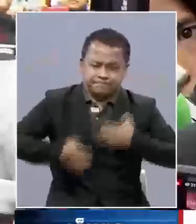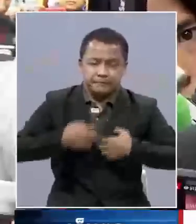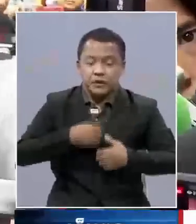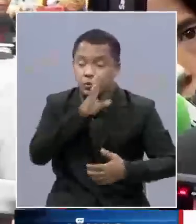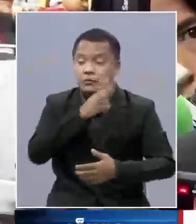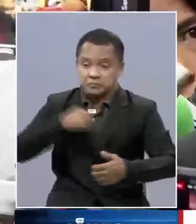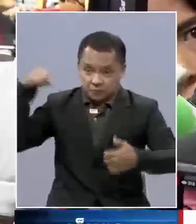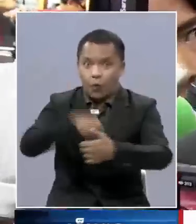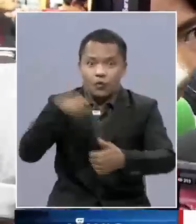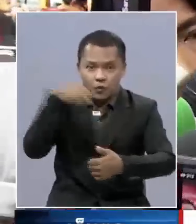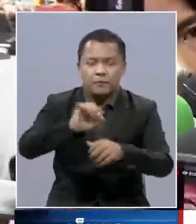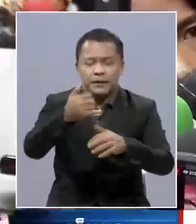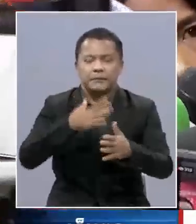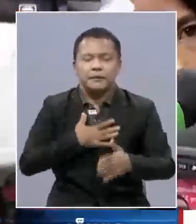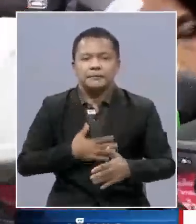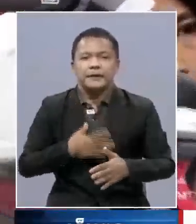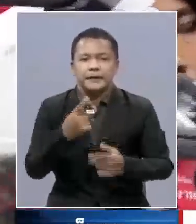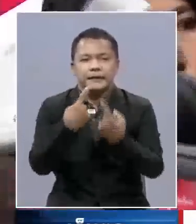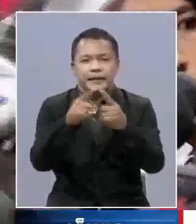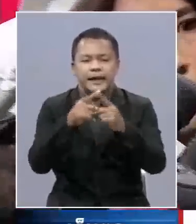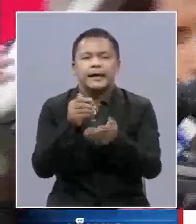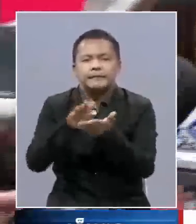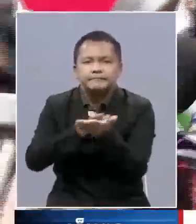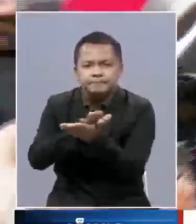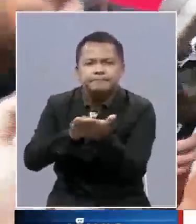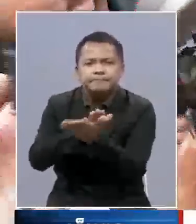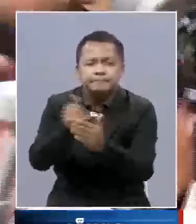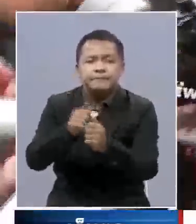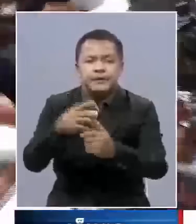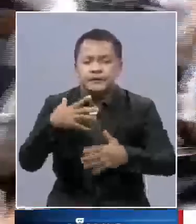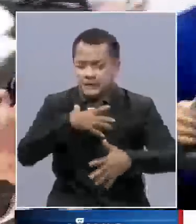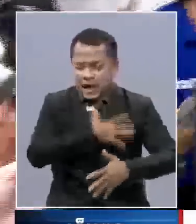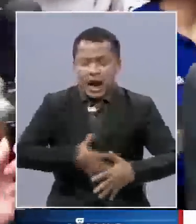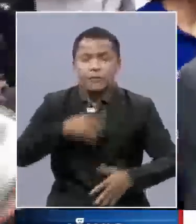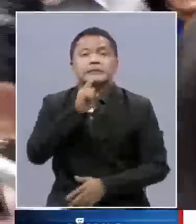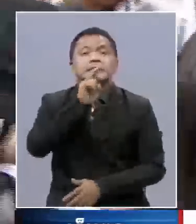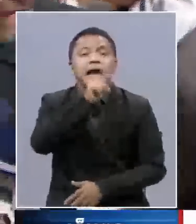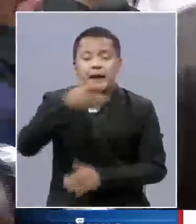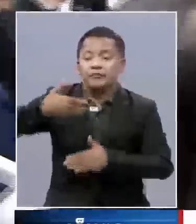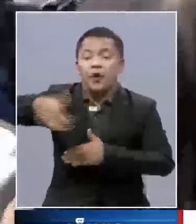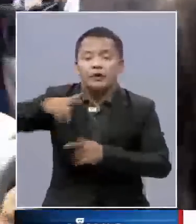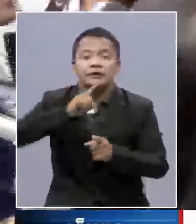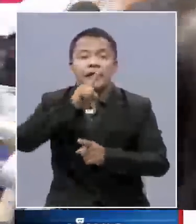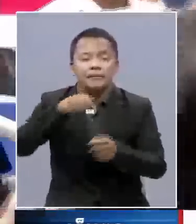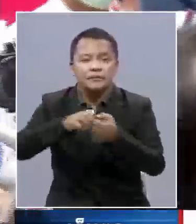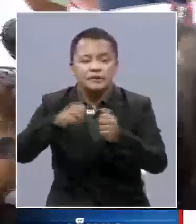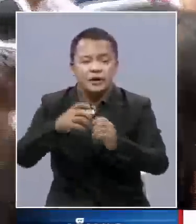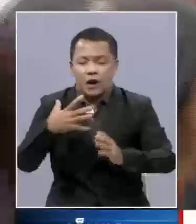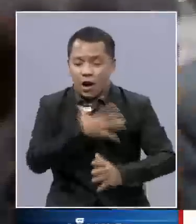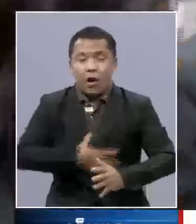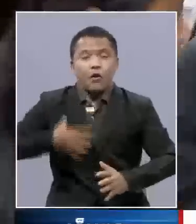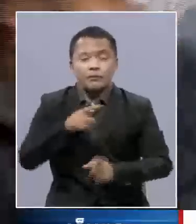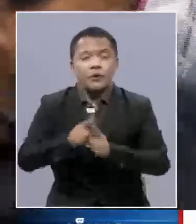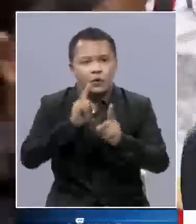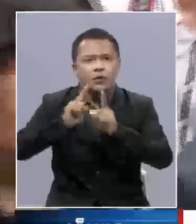ได้ก็ชกแล้วแต่คุณหมอก็บอกว่าแต่มันก็ให้อภัยกันได้ คือมันเป็นอารมณ์เหมือนถามกันนอกรอบอะแล้วมันเป็นฟีลลิ่งประมาณว่าเออ